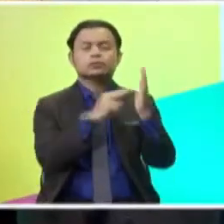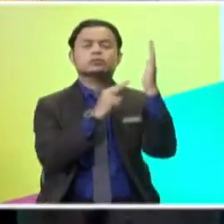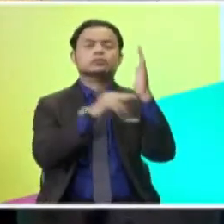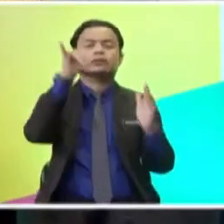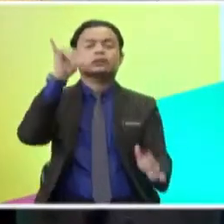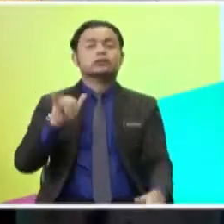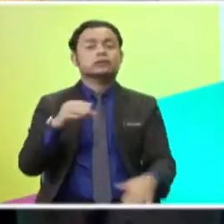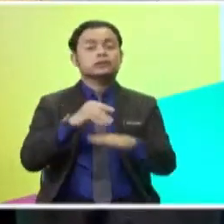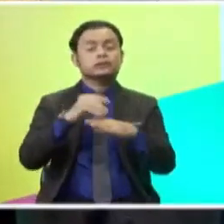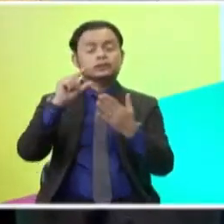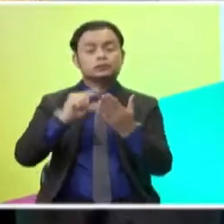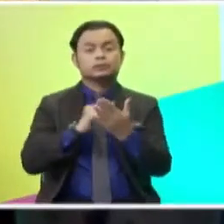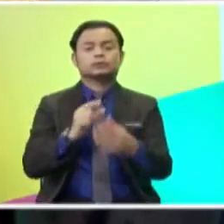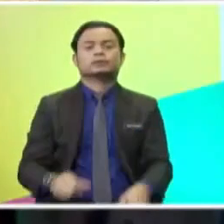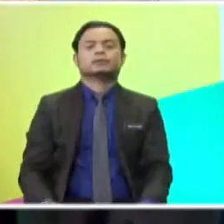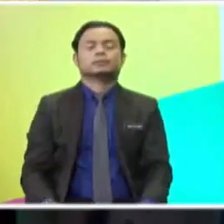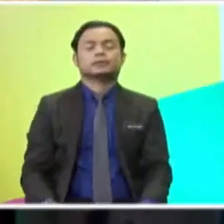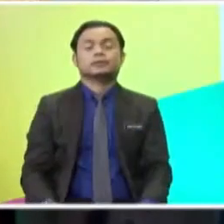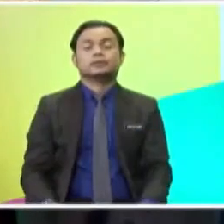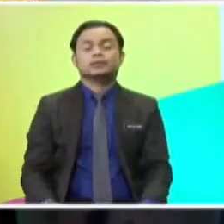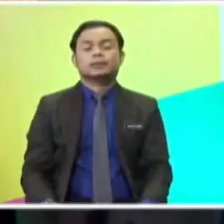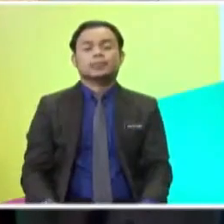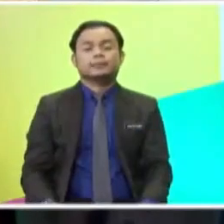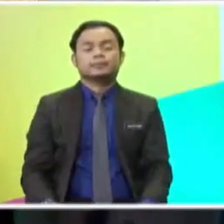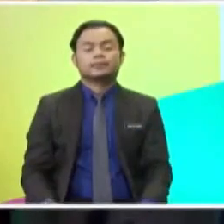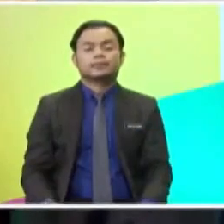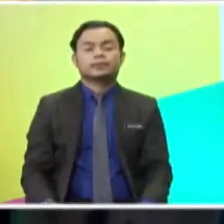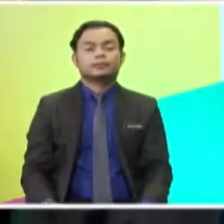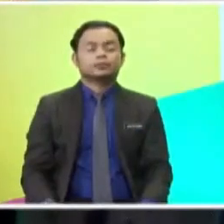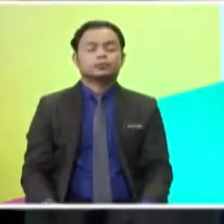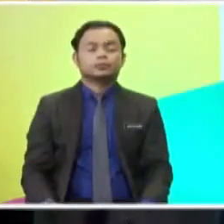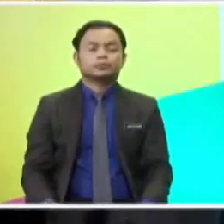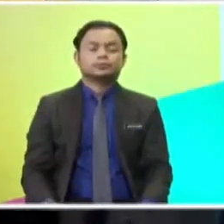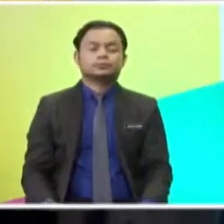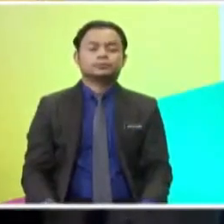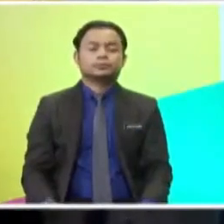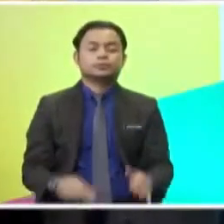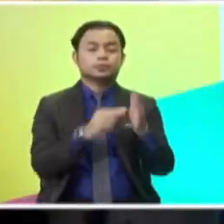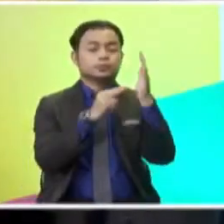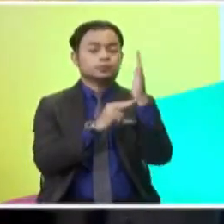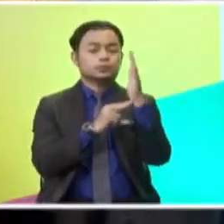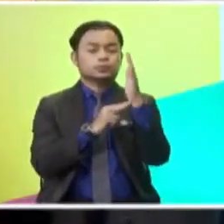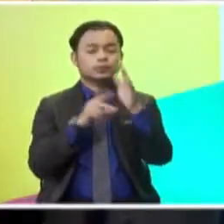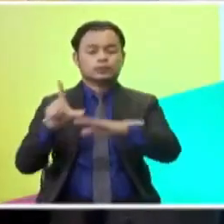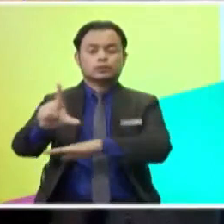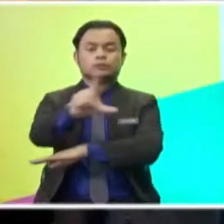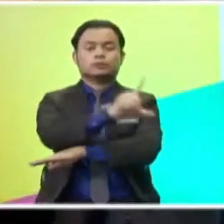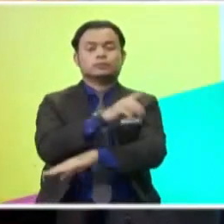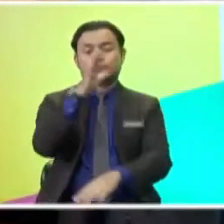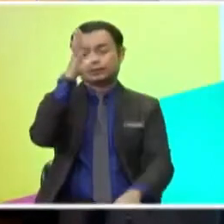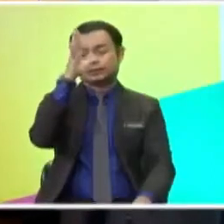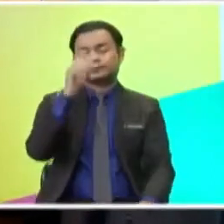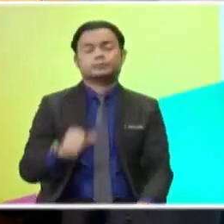dipanggil Hukum Kanun Melaka dan juga Undang-Undang Laut Melaka. Dah ada dua perkara dah dekat situ.